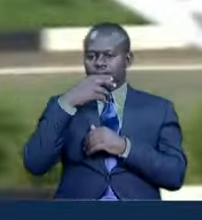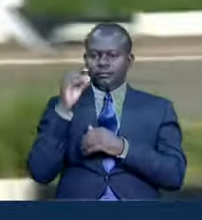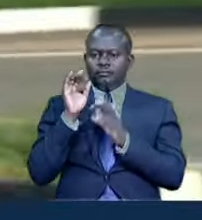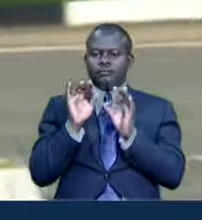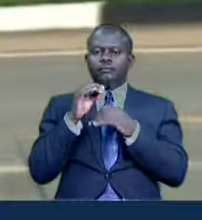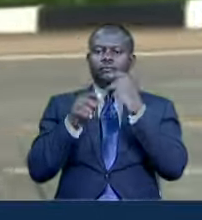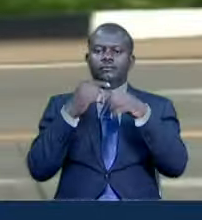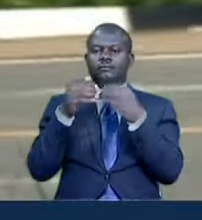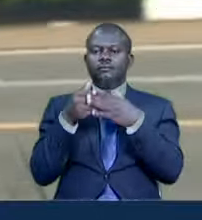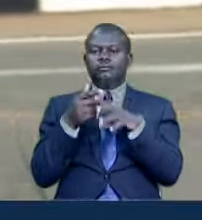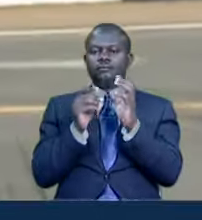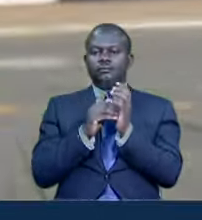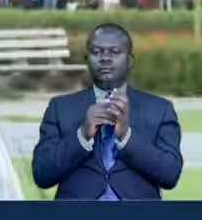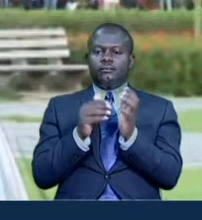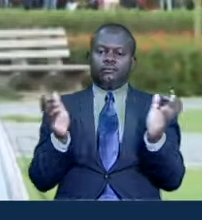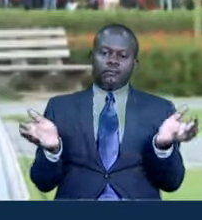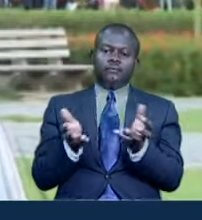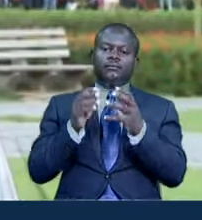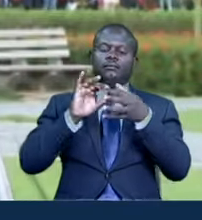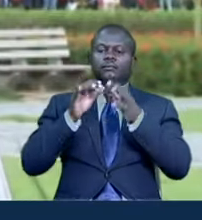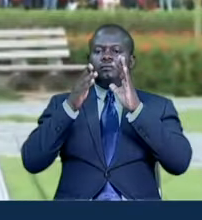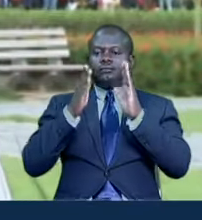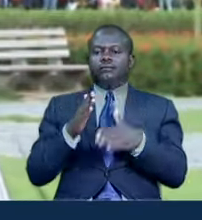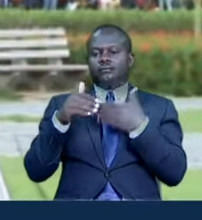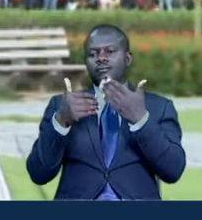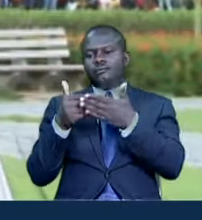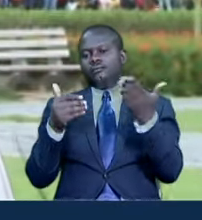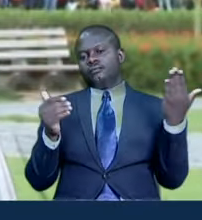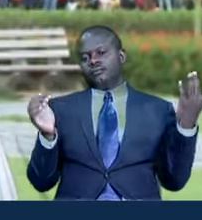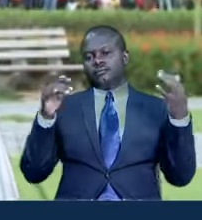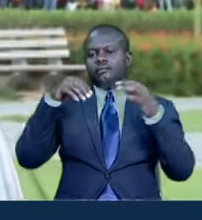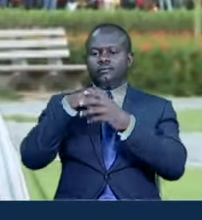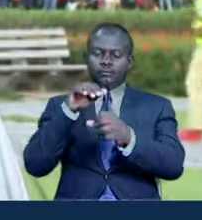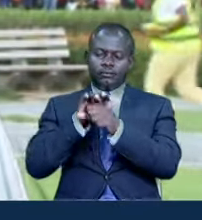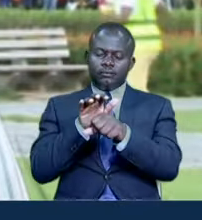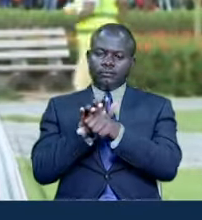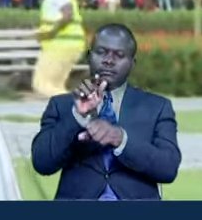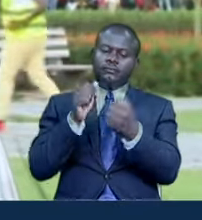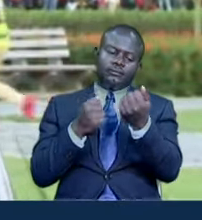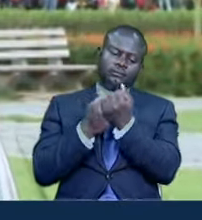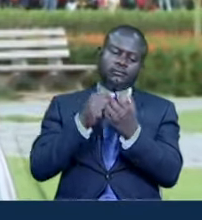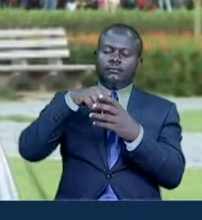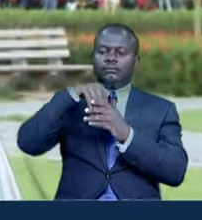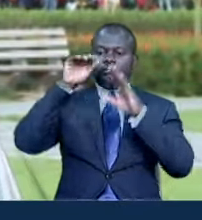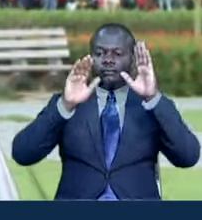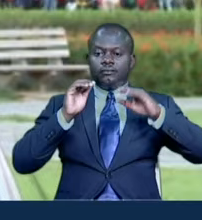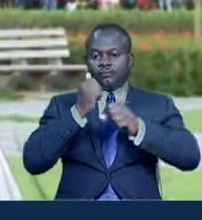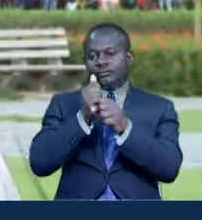Gukomeza nanone dushishikariza abafatanyabikorwa kuba bakwitabira, bakaba